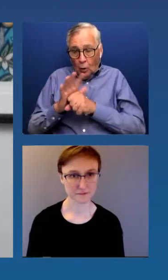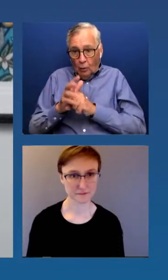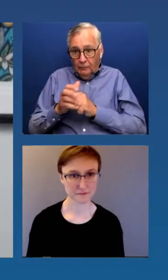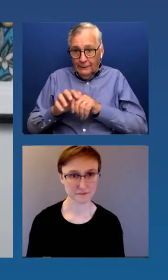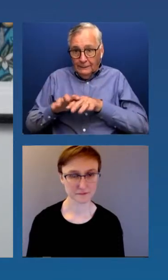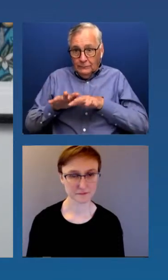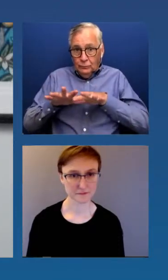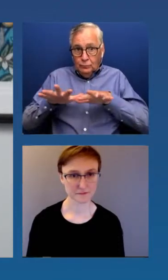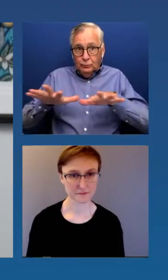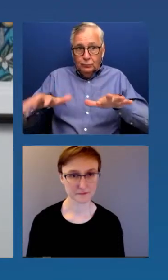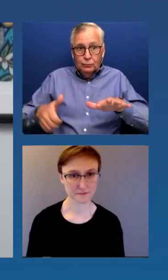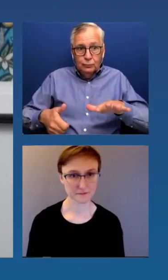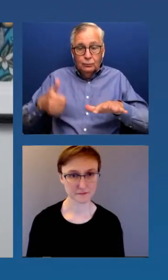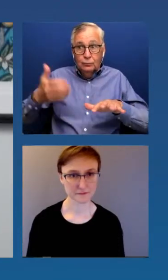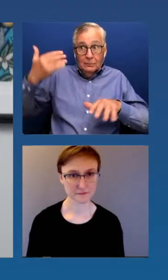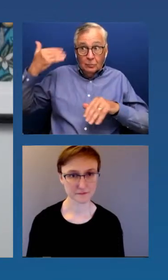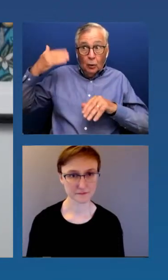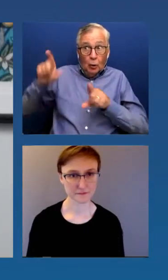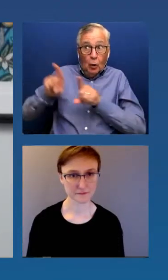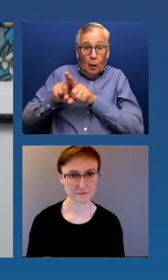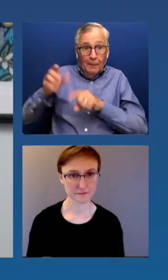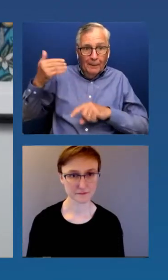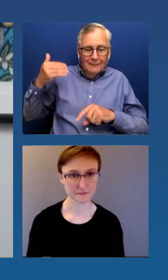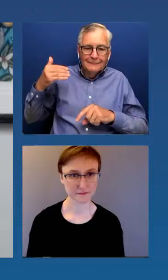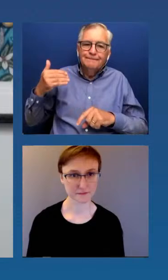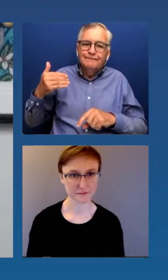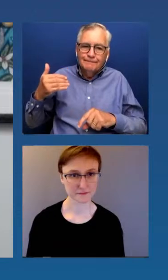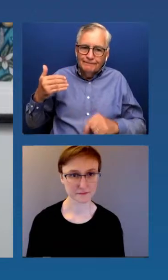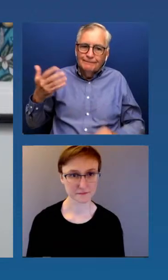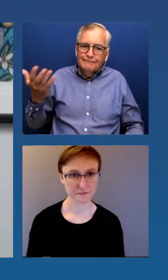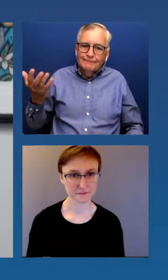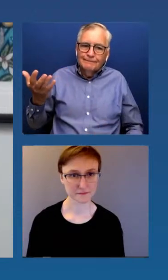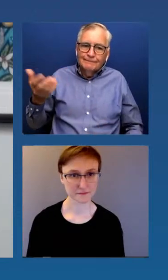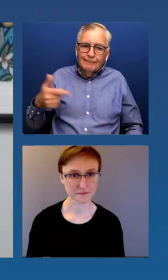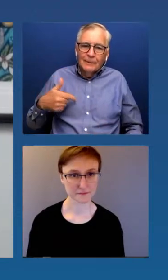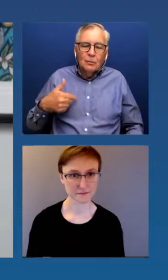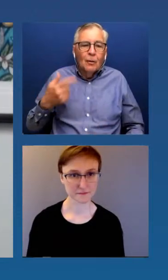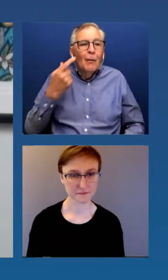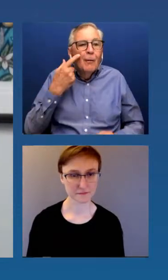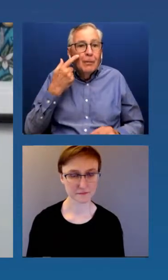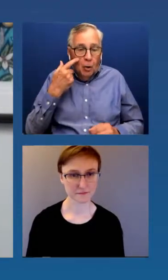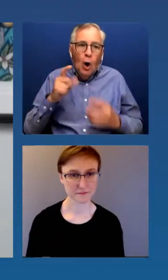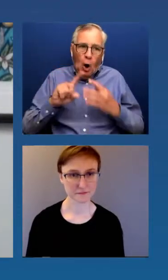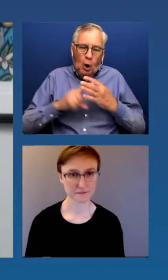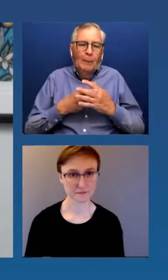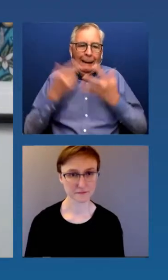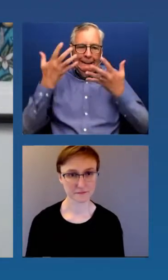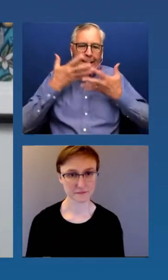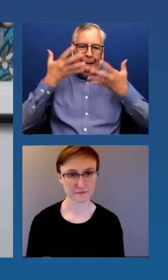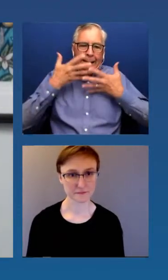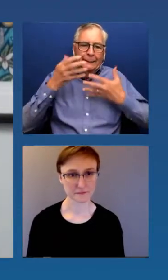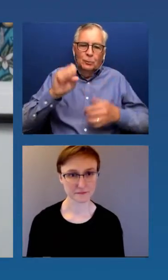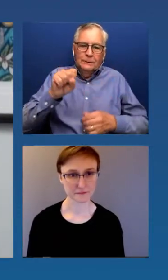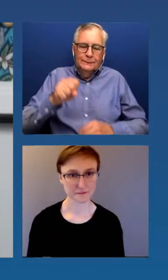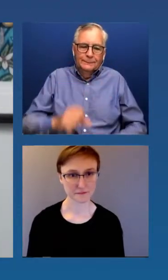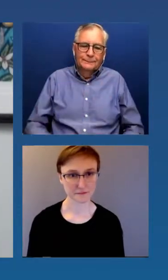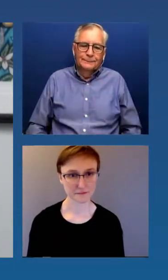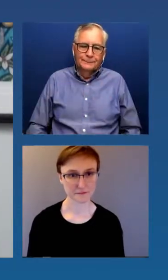vu auparavant, ça c'est quand je vais avoir des inquiétudes.